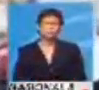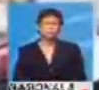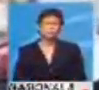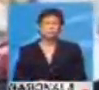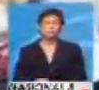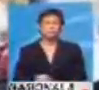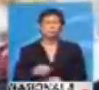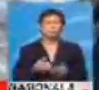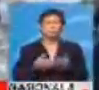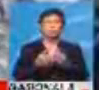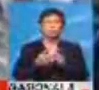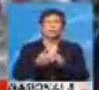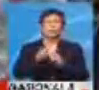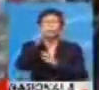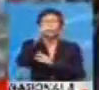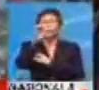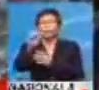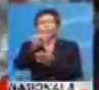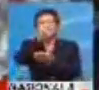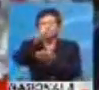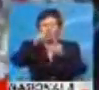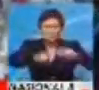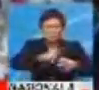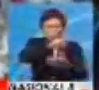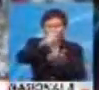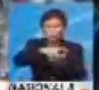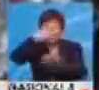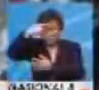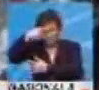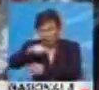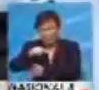Sriwijaya Biro penyesatan Pusat Thailand